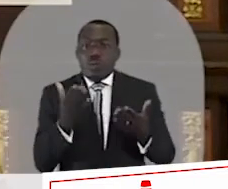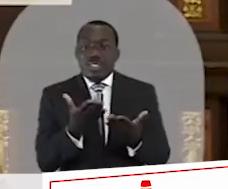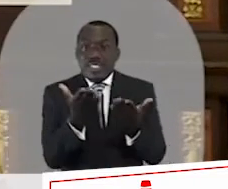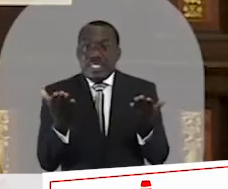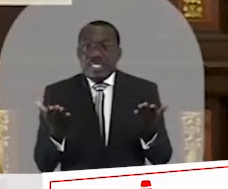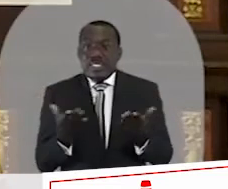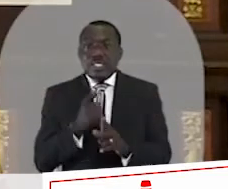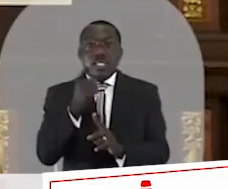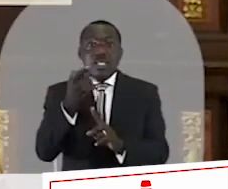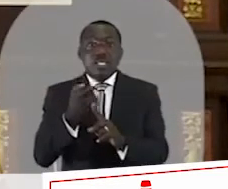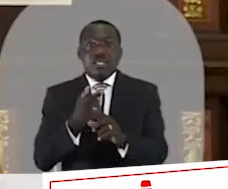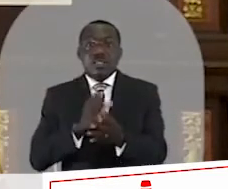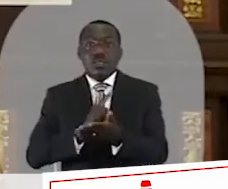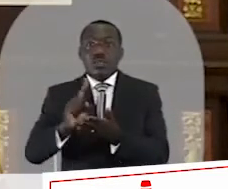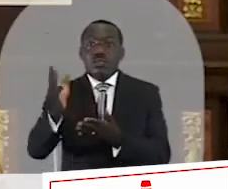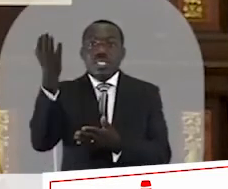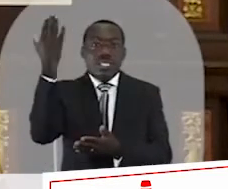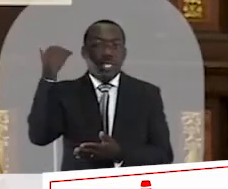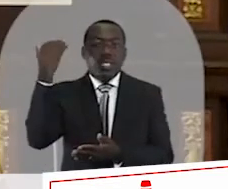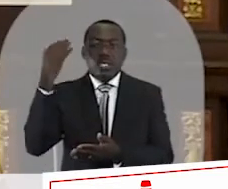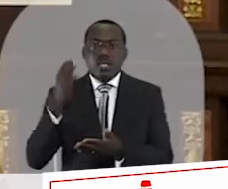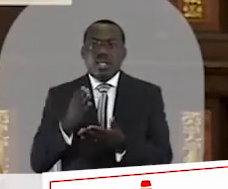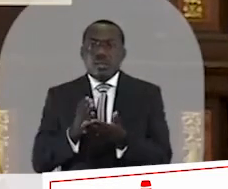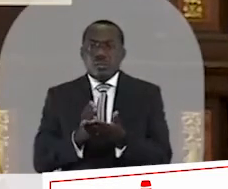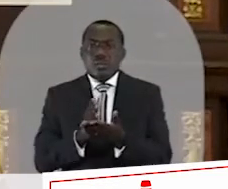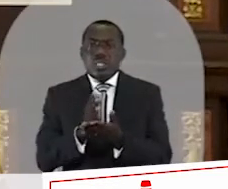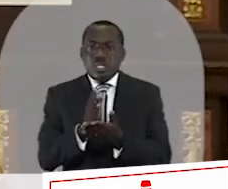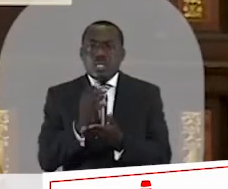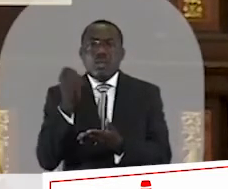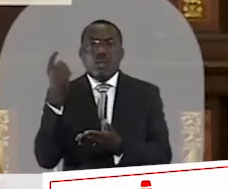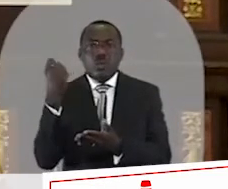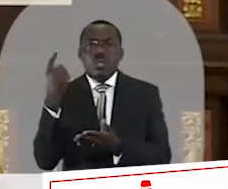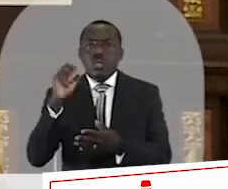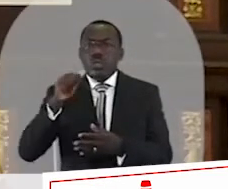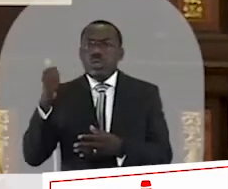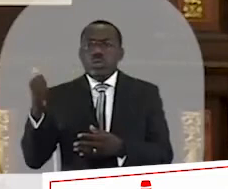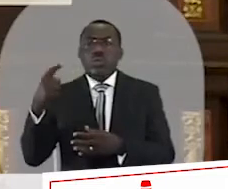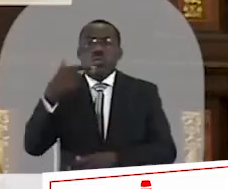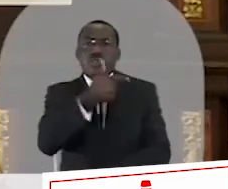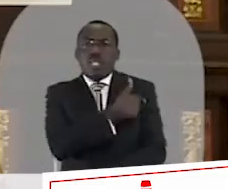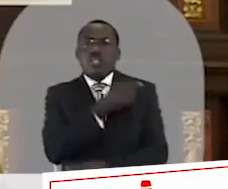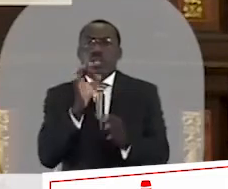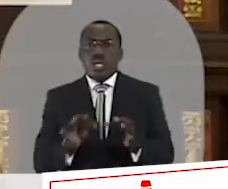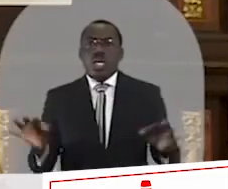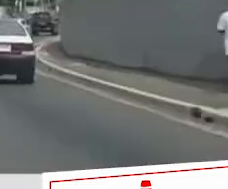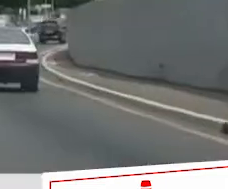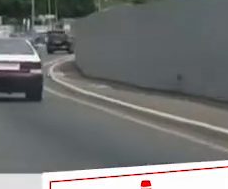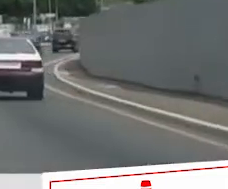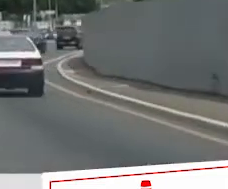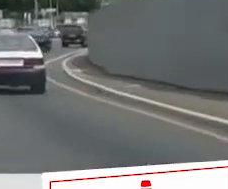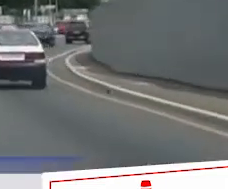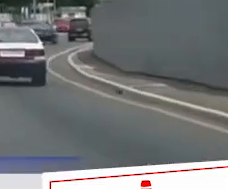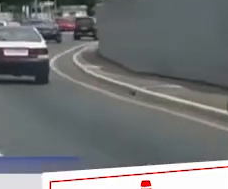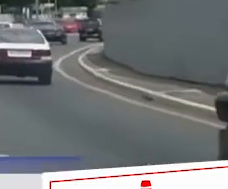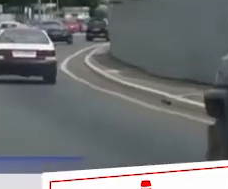instants ali bongo ondimba qui n'a pas manqué de souligner que son pays est prêt pour lancer la campagne de vaccination à